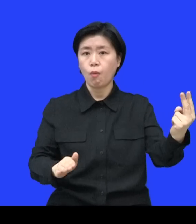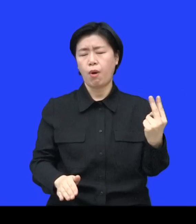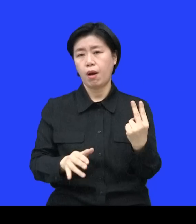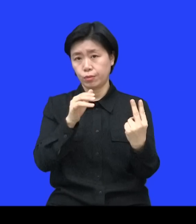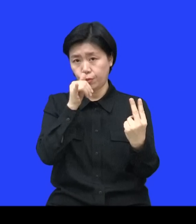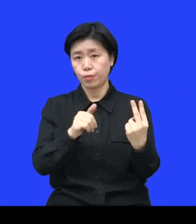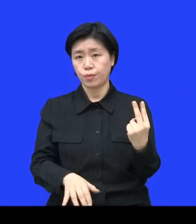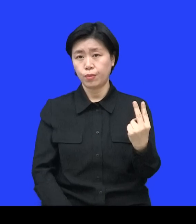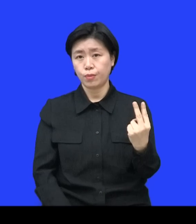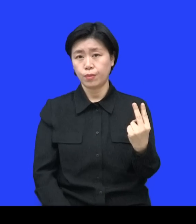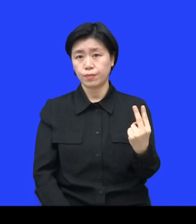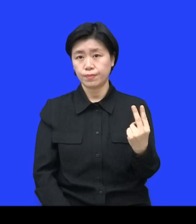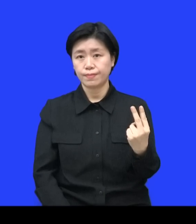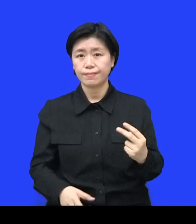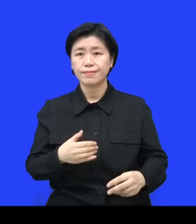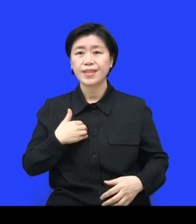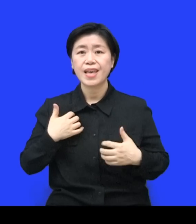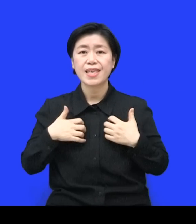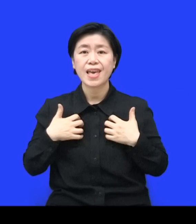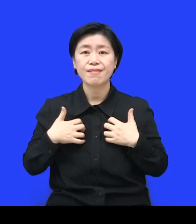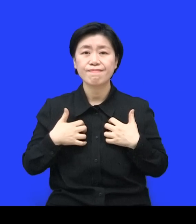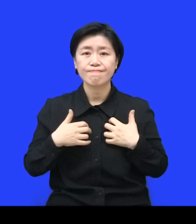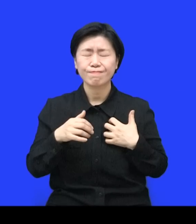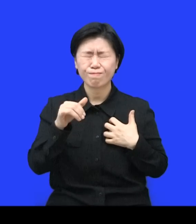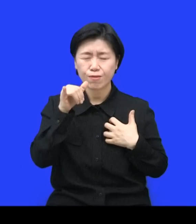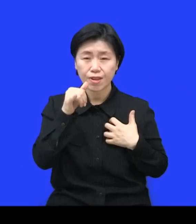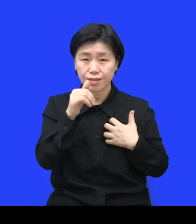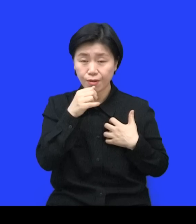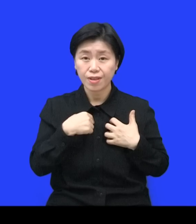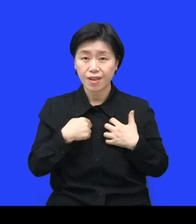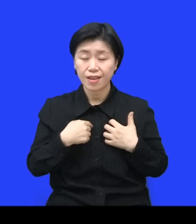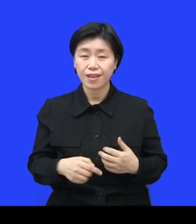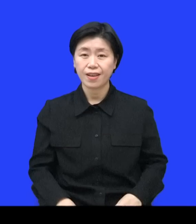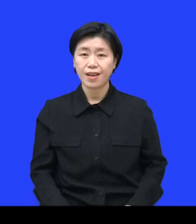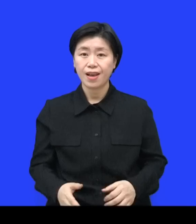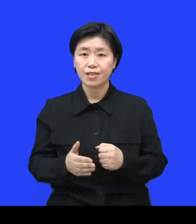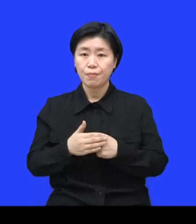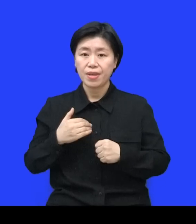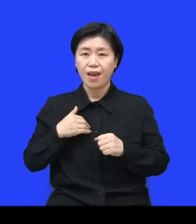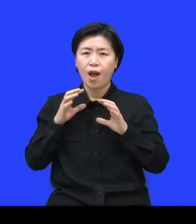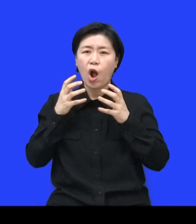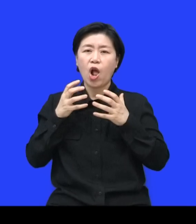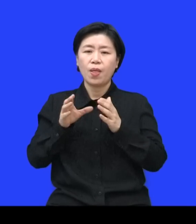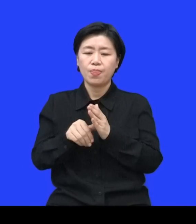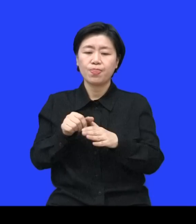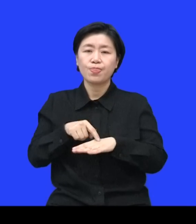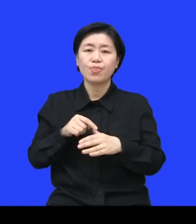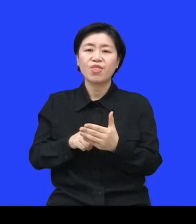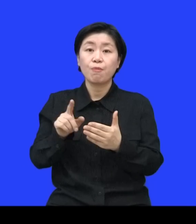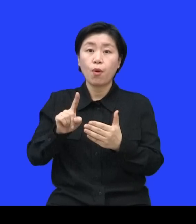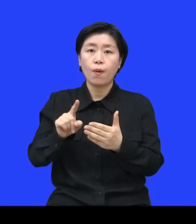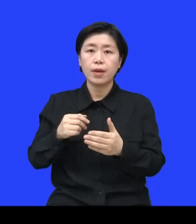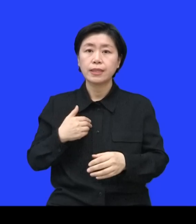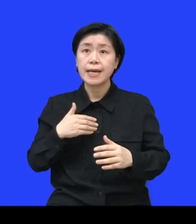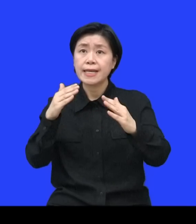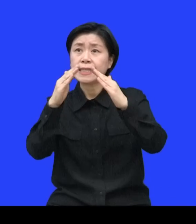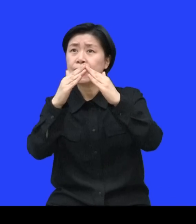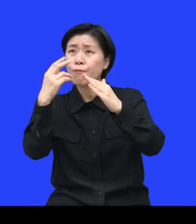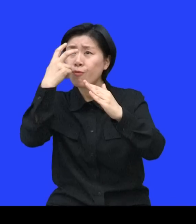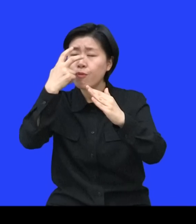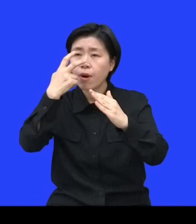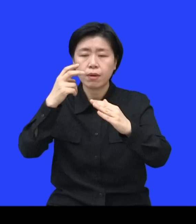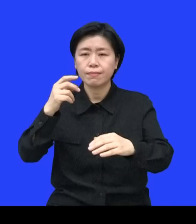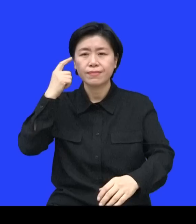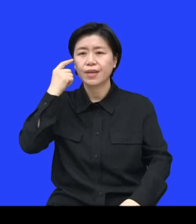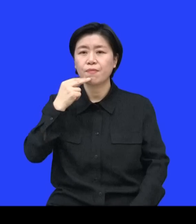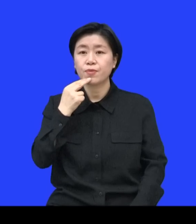근데 말씀드렸지만 게임 중독이라고 하지 않았나요? 네. 말씀드렸잖아요. 그러니까 어린 마음에 내가 우리 집을 지켜야 되겠다. 이 생각이 전혀 안